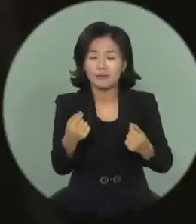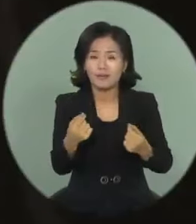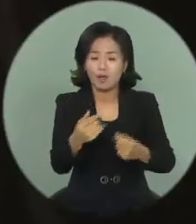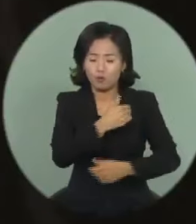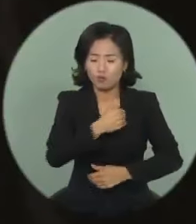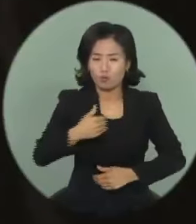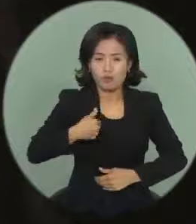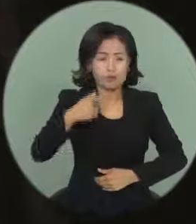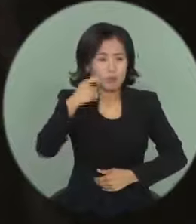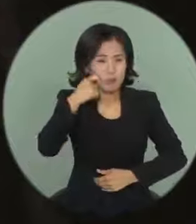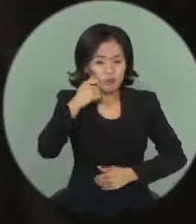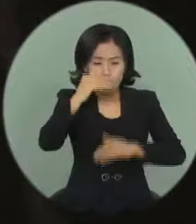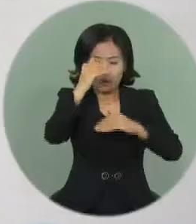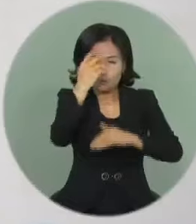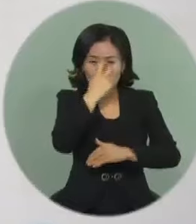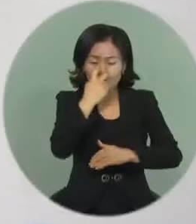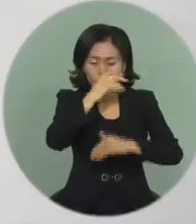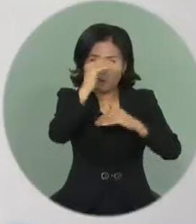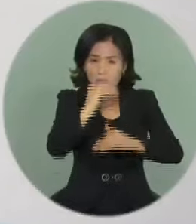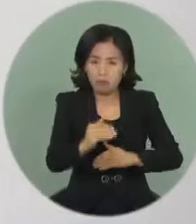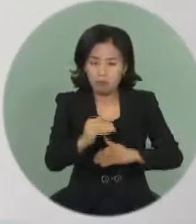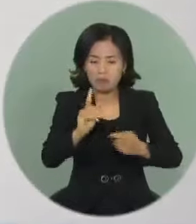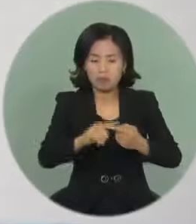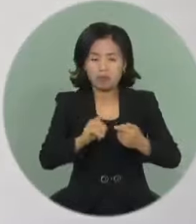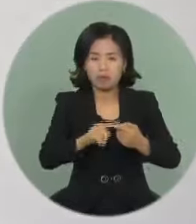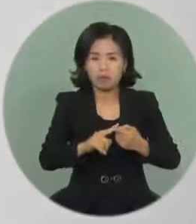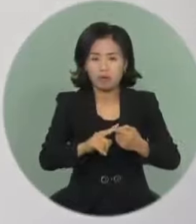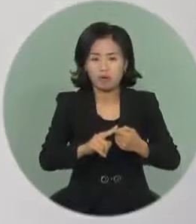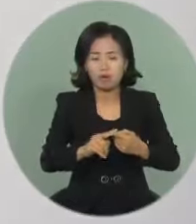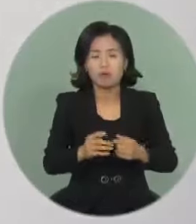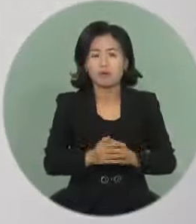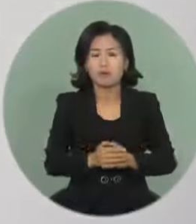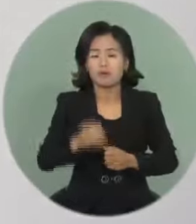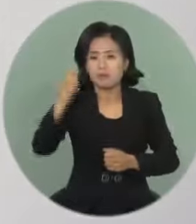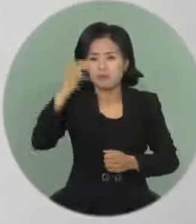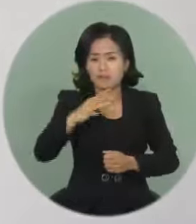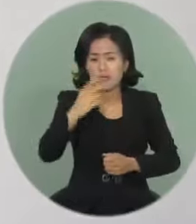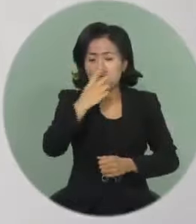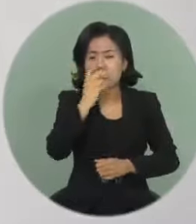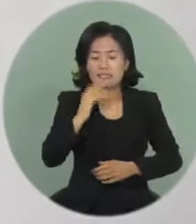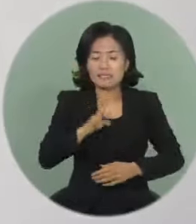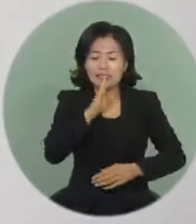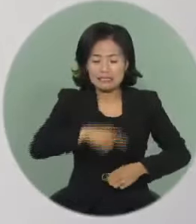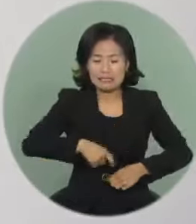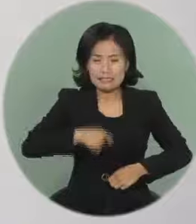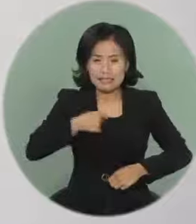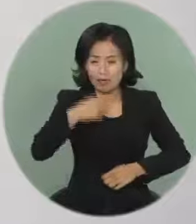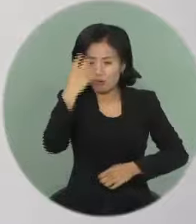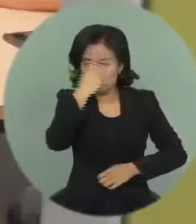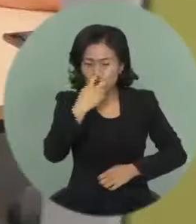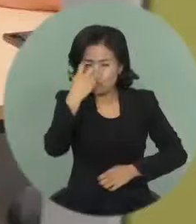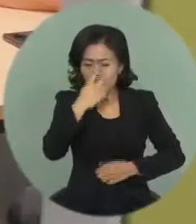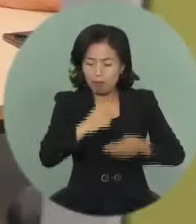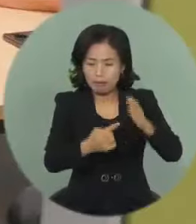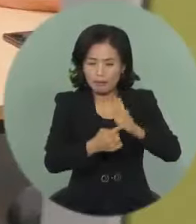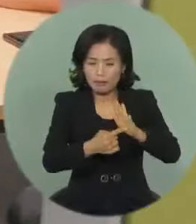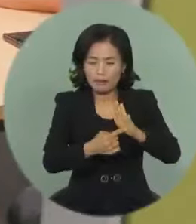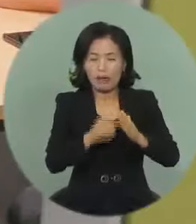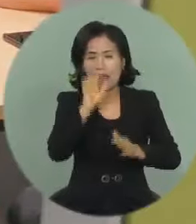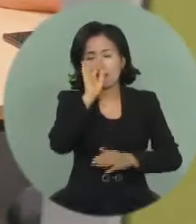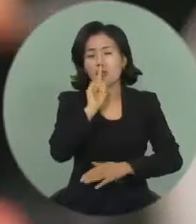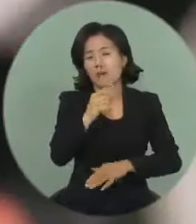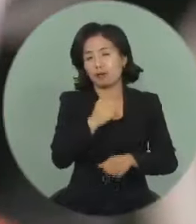충분하지 않은 조사 내용에 진상규명이 됐다는 의결을 해 주느니 차라리 진상규명 불능이 났다는 것인데 정작 조사